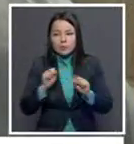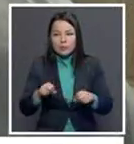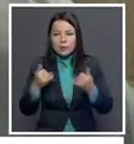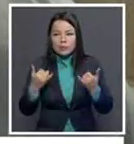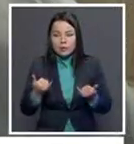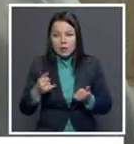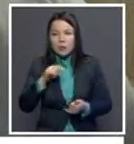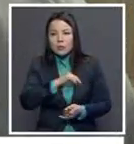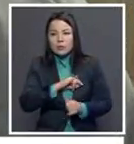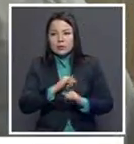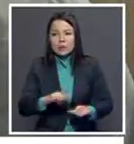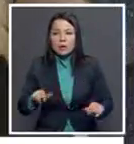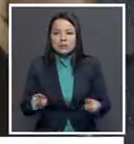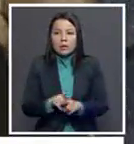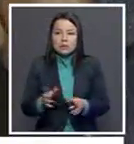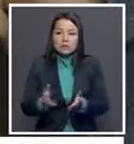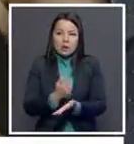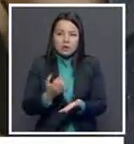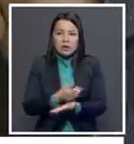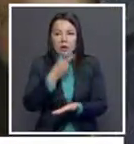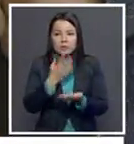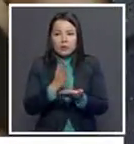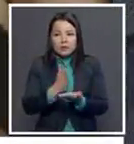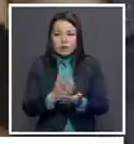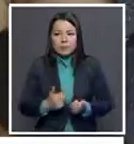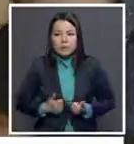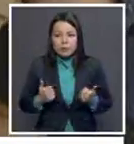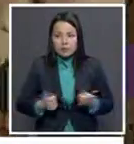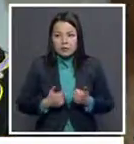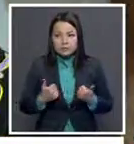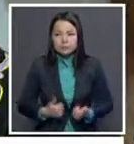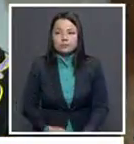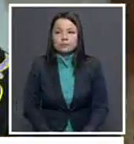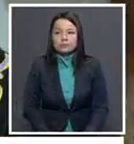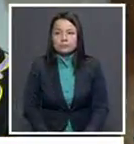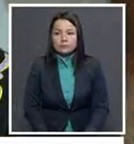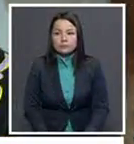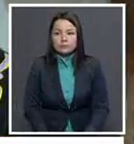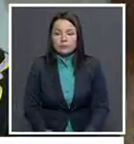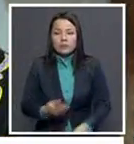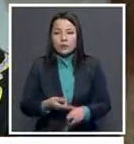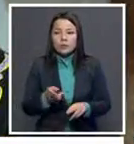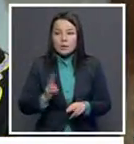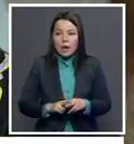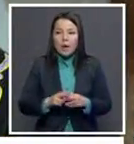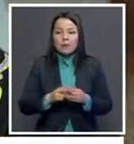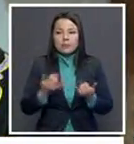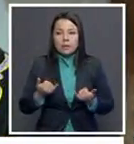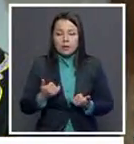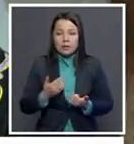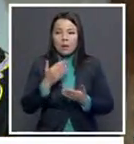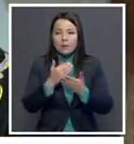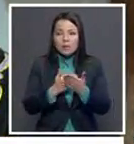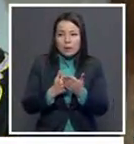жаңғыру бағдарламасының жемісті жүзеге асуына өз үлесін қосып келеді. Осы бағдарлама пайда болғаннан